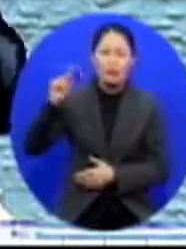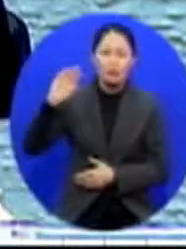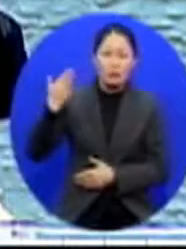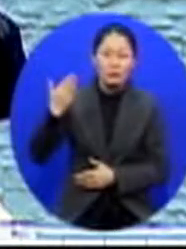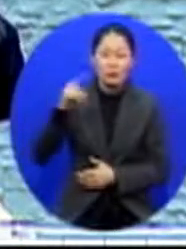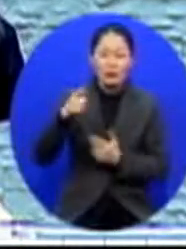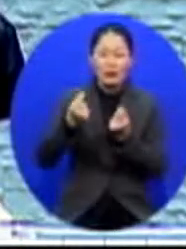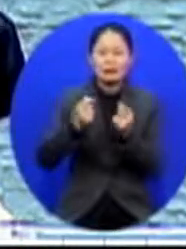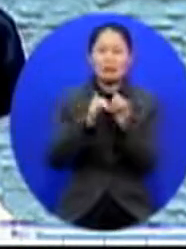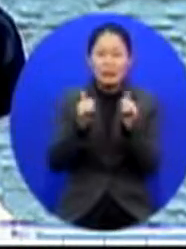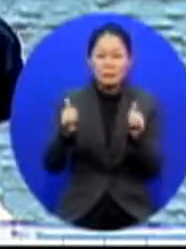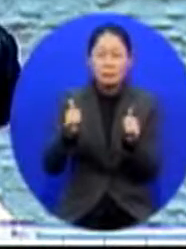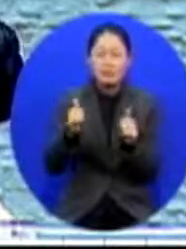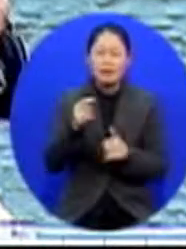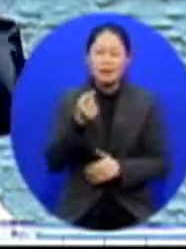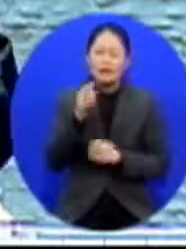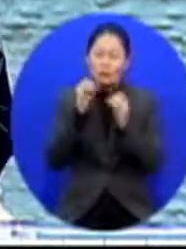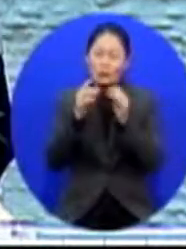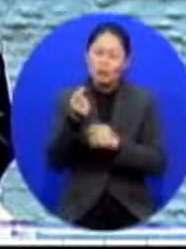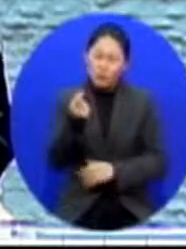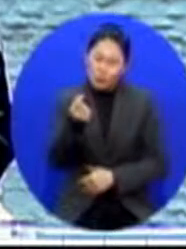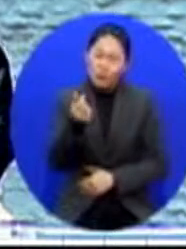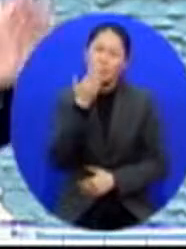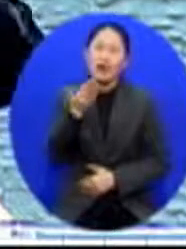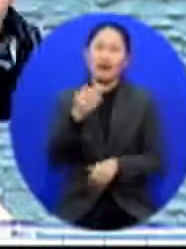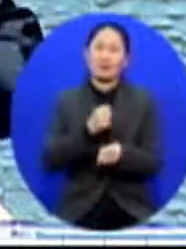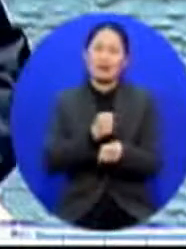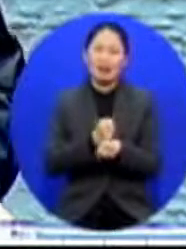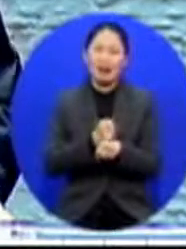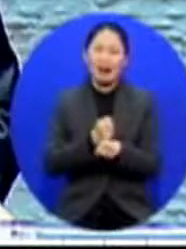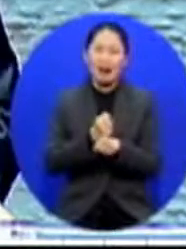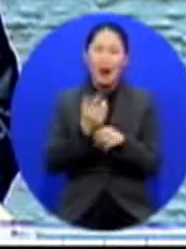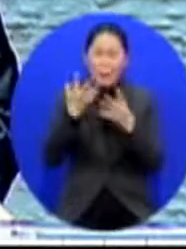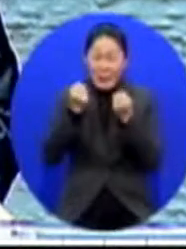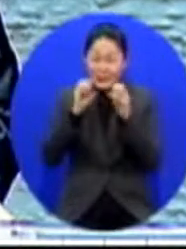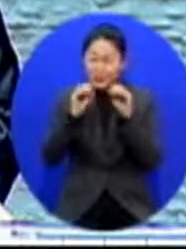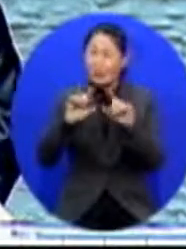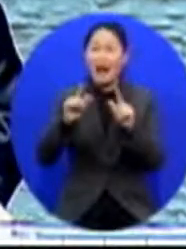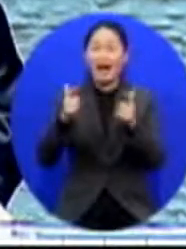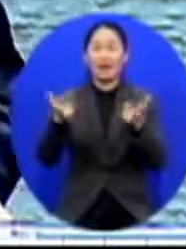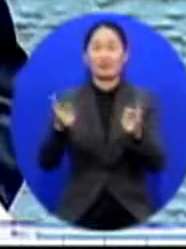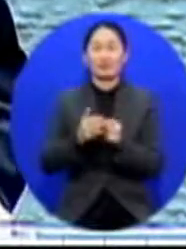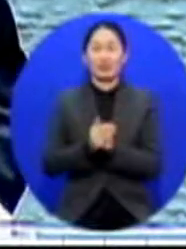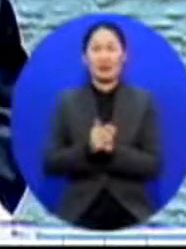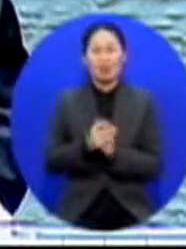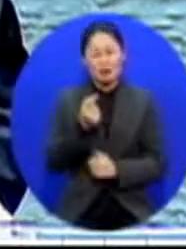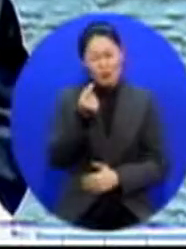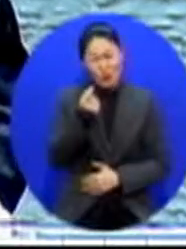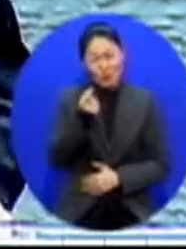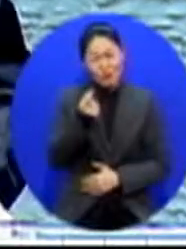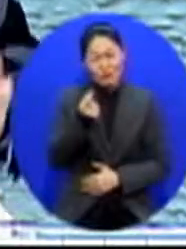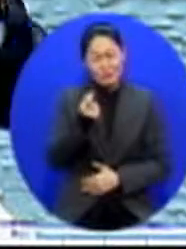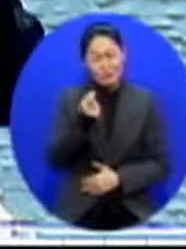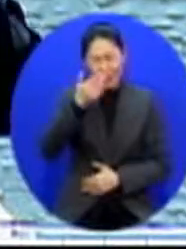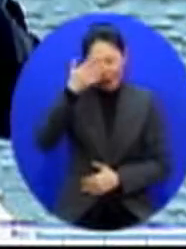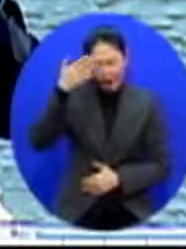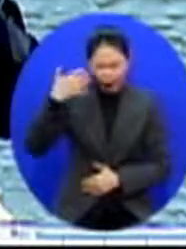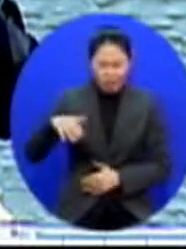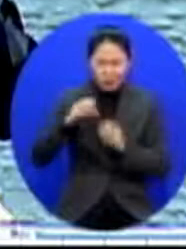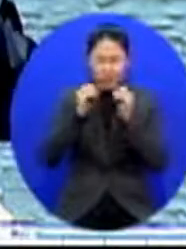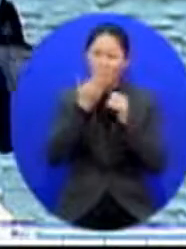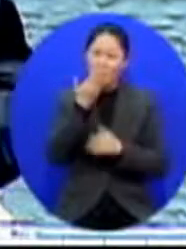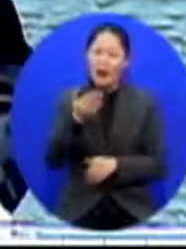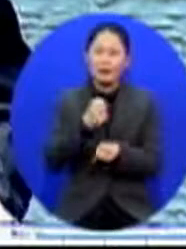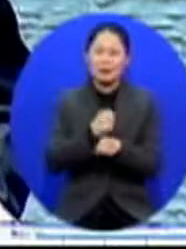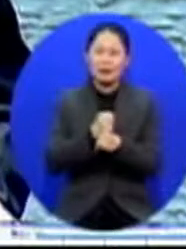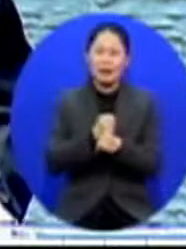겨우 전도 좀 합니다 많이 하는 것도 아니에요 교전 도 좀 합니다 나중에 하나님 앞에 섰을 때